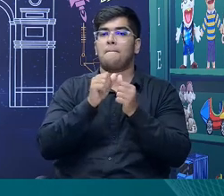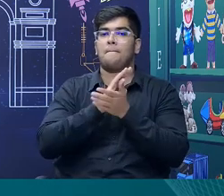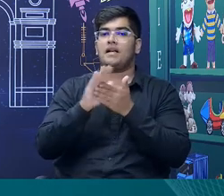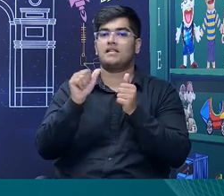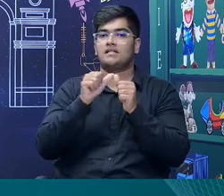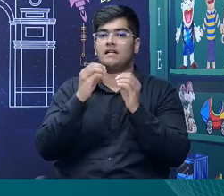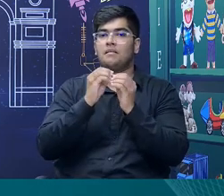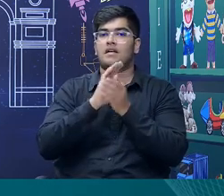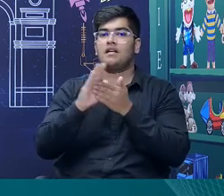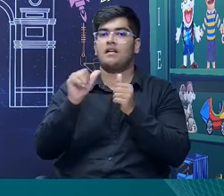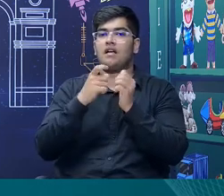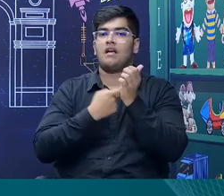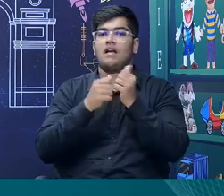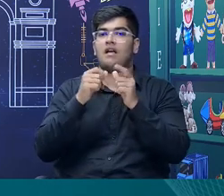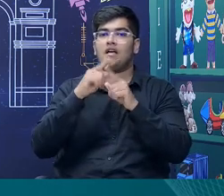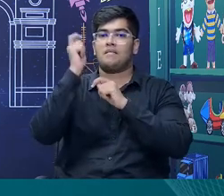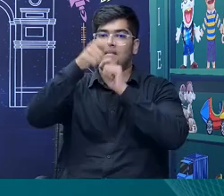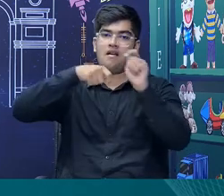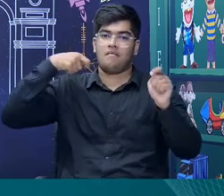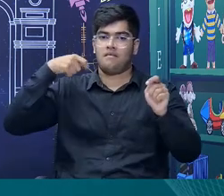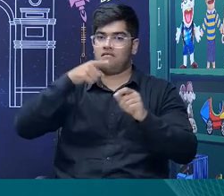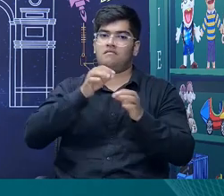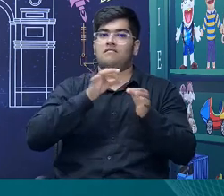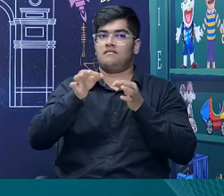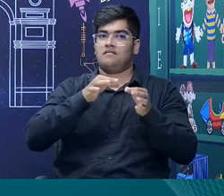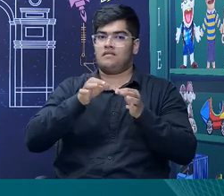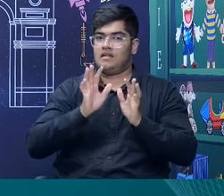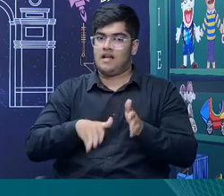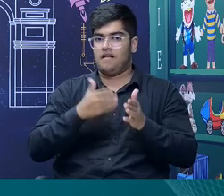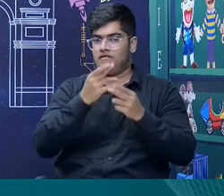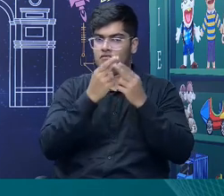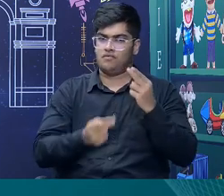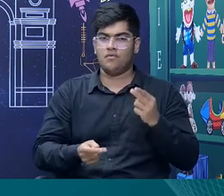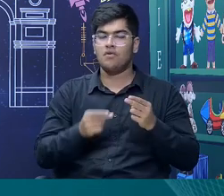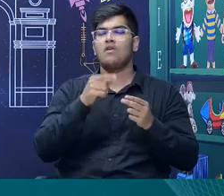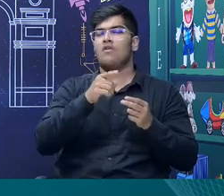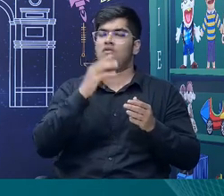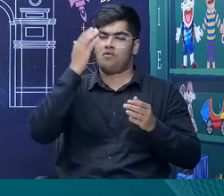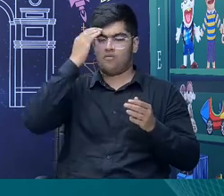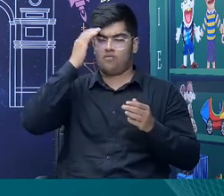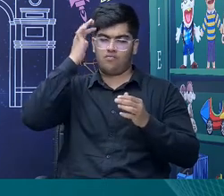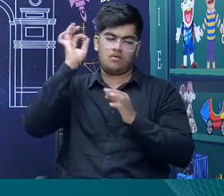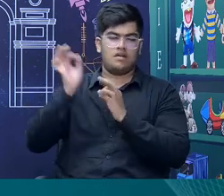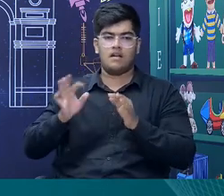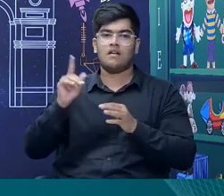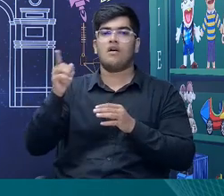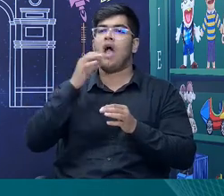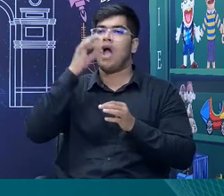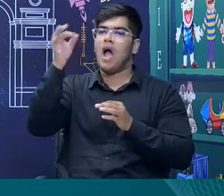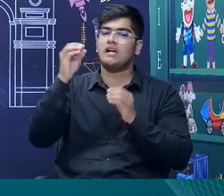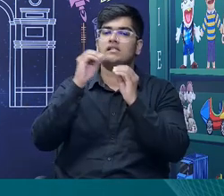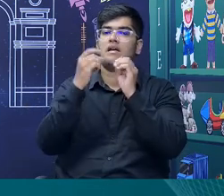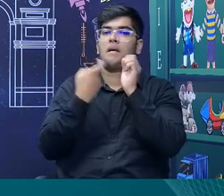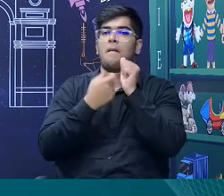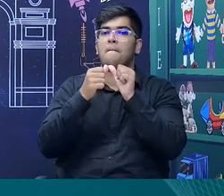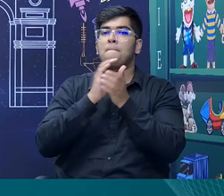था पर वो किसी को ढूंढ रहे थे की कौन इसको लिख सकता है तो उन्होंने ब्रह्मा जी से रिक्वेस्ट कारी की